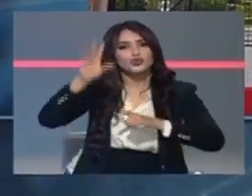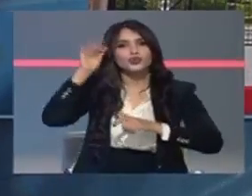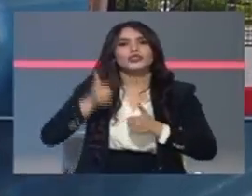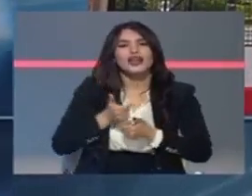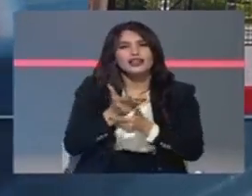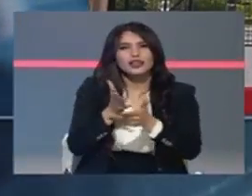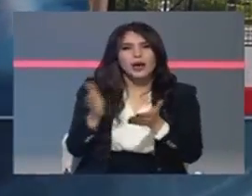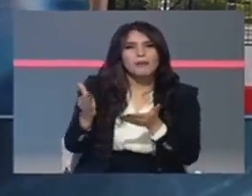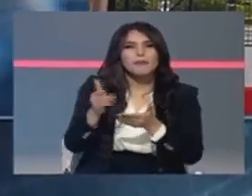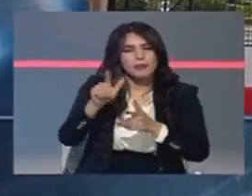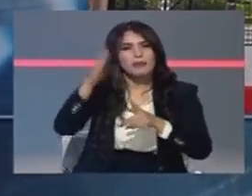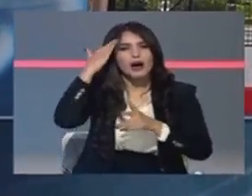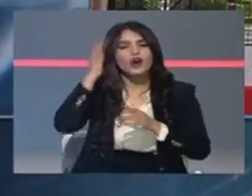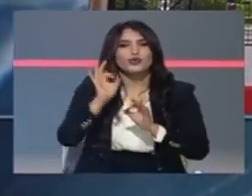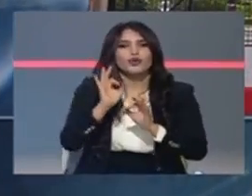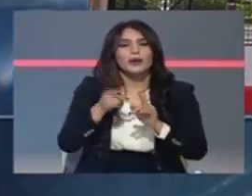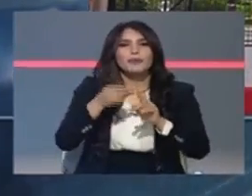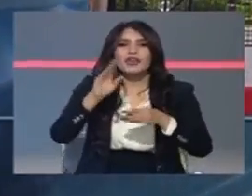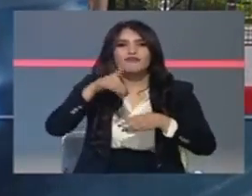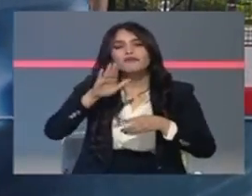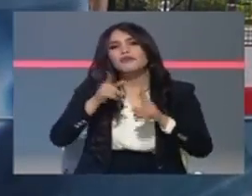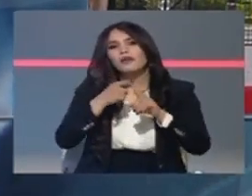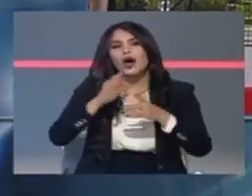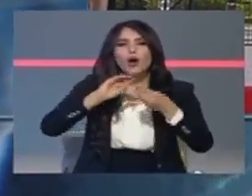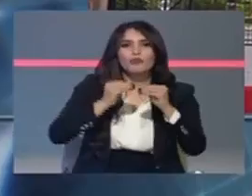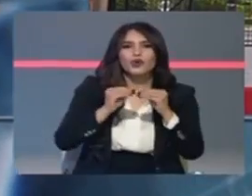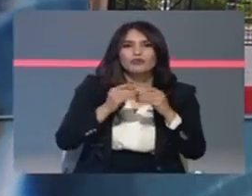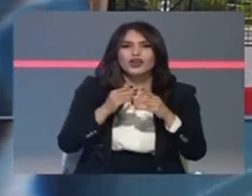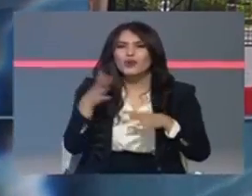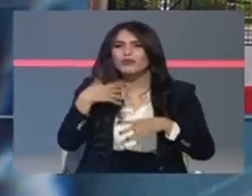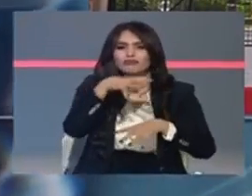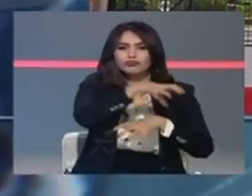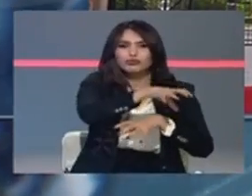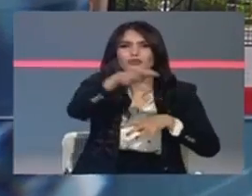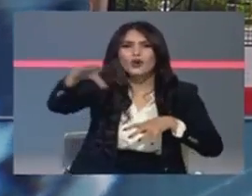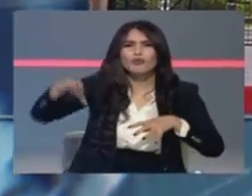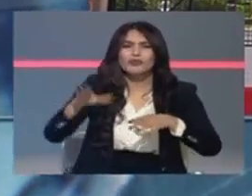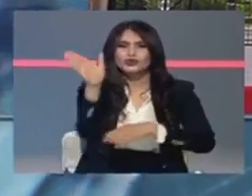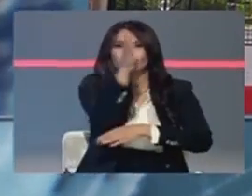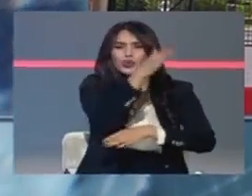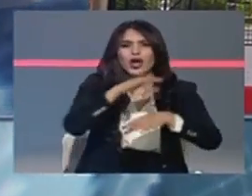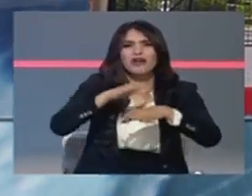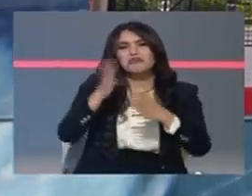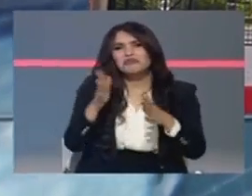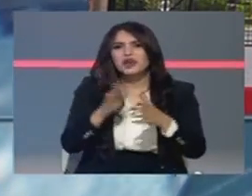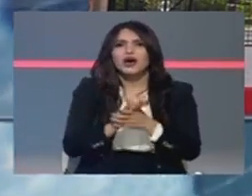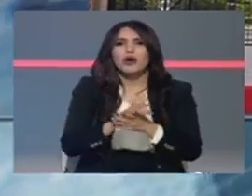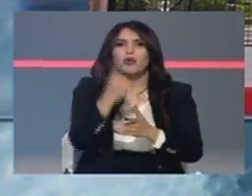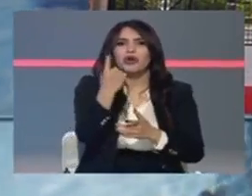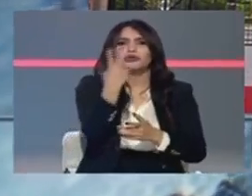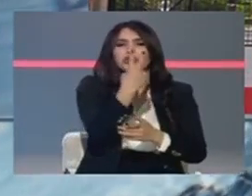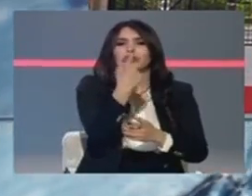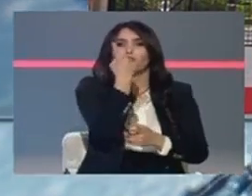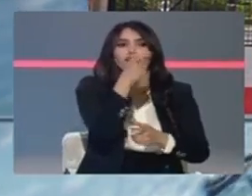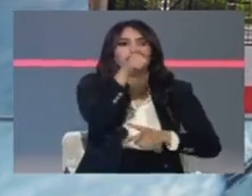حصرها ولكن فما إشكاليات عديدة لأنهم فرقين في عدة دول، وفما في بعض الأحيان تلقى واحد واثنين في